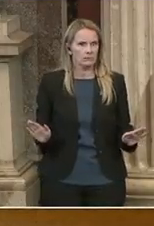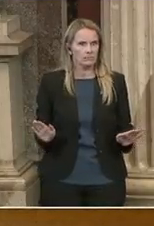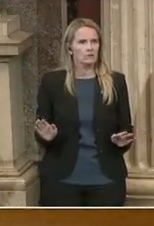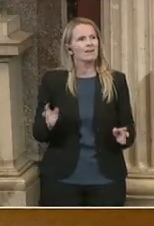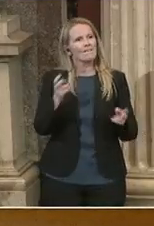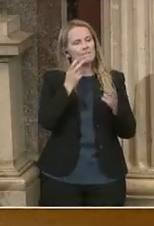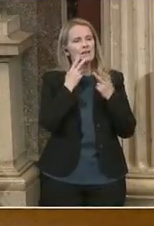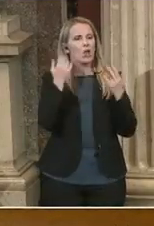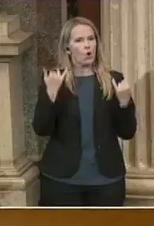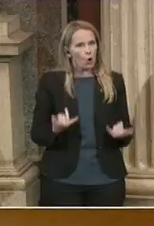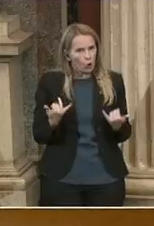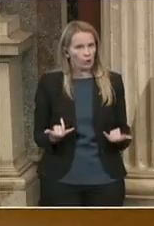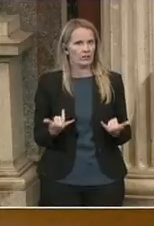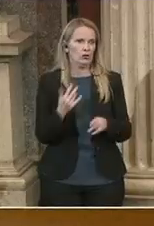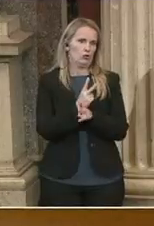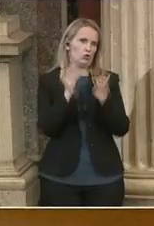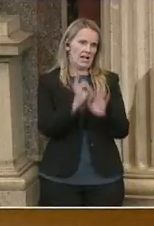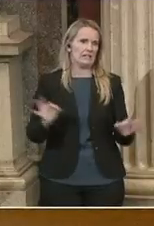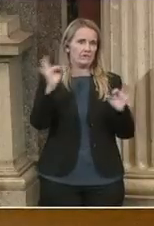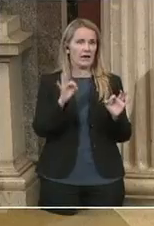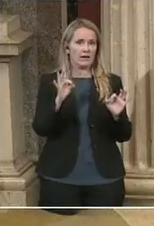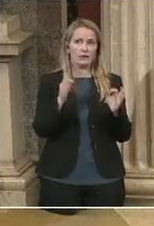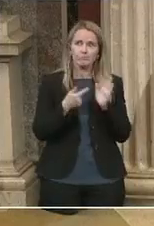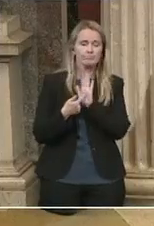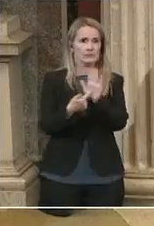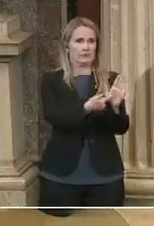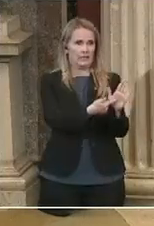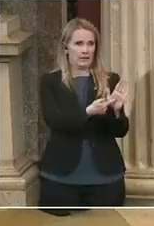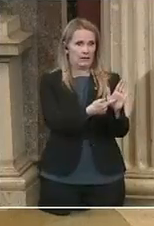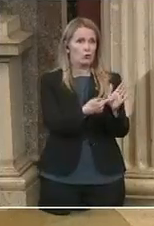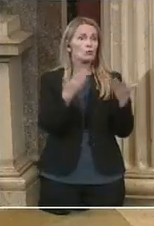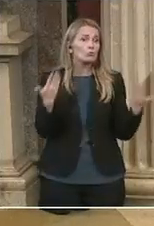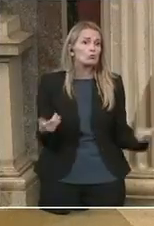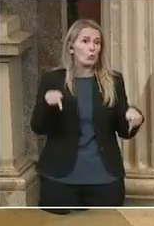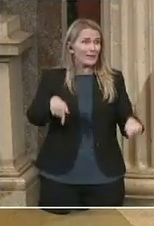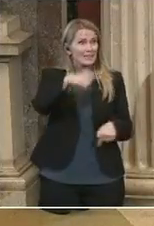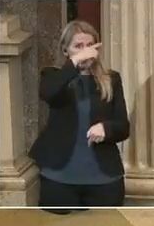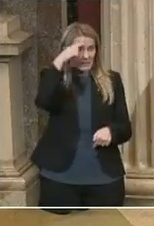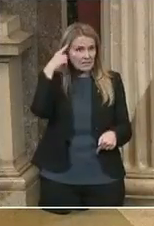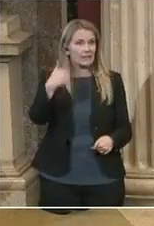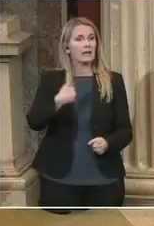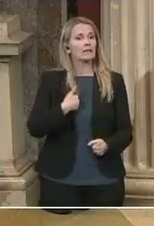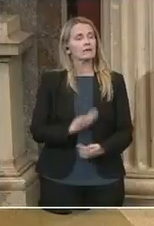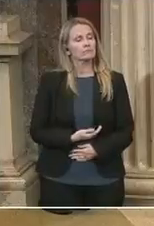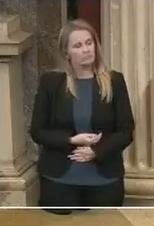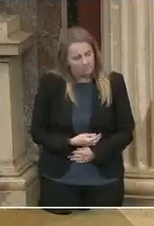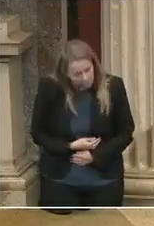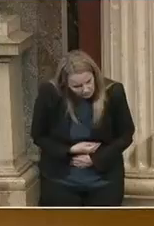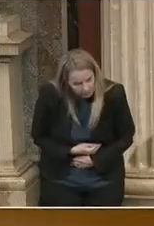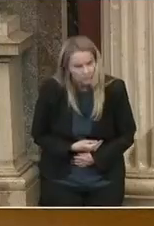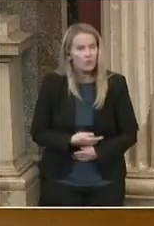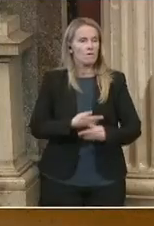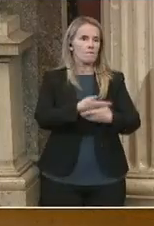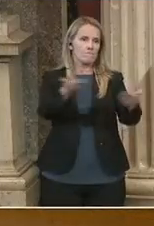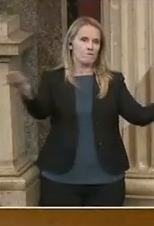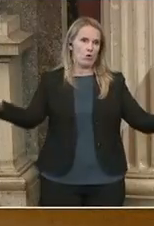will heute dieser Staatsakt bekunden und in diesem Sinne verbeuge ich mich vor ihnen